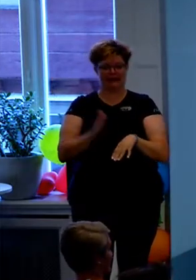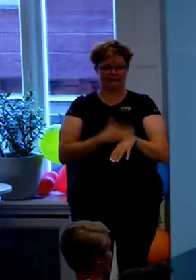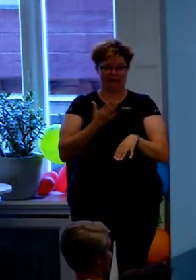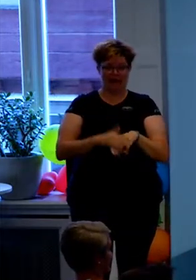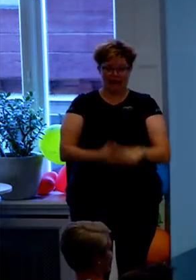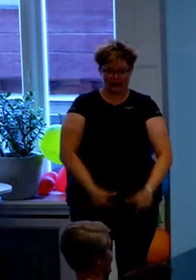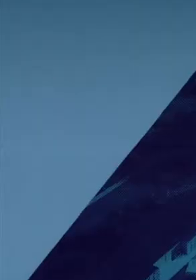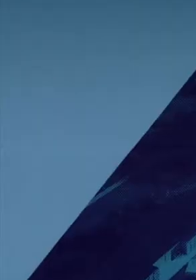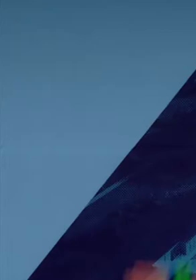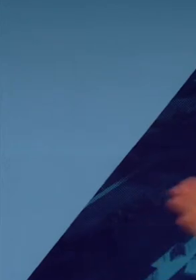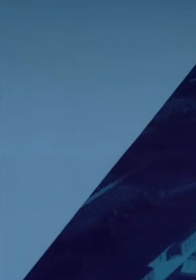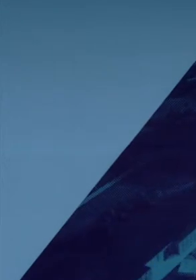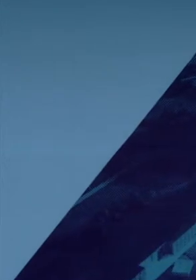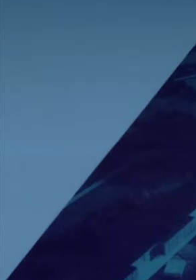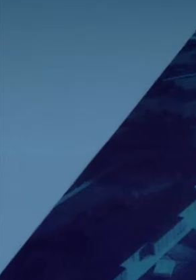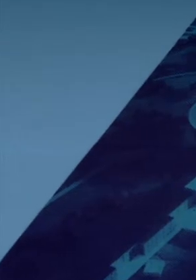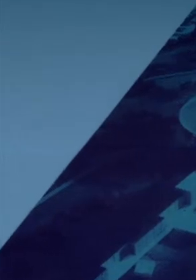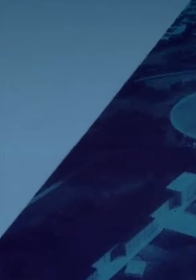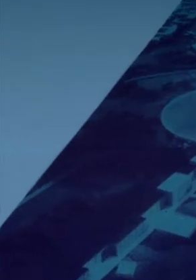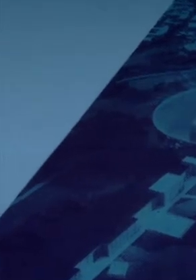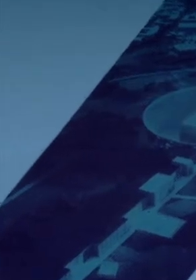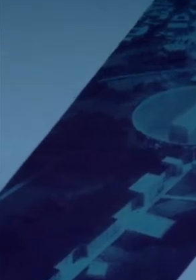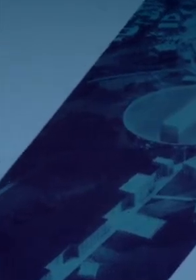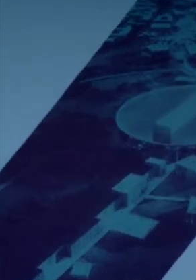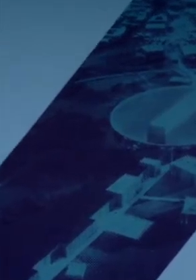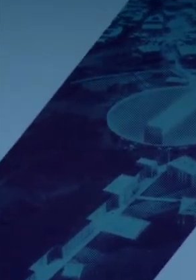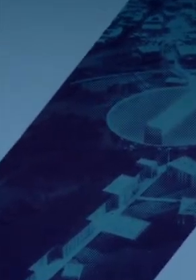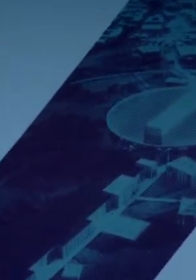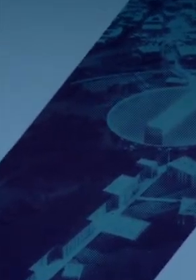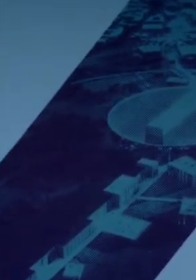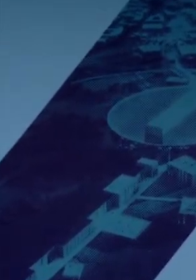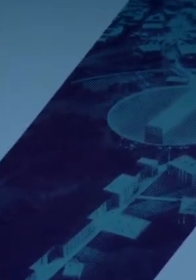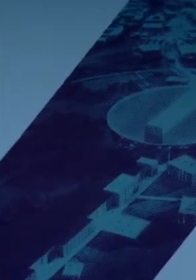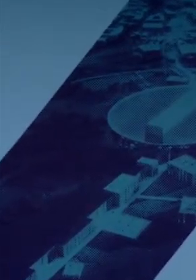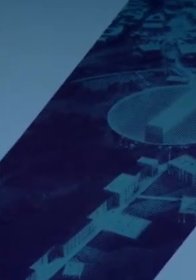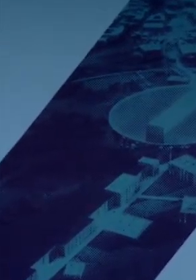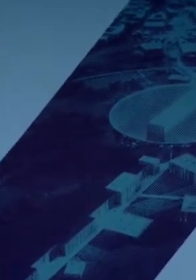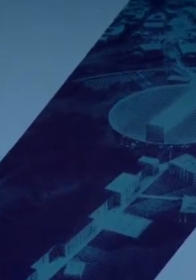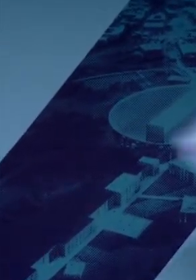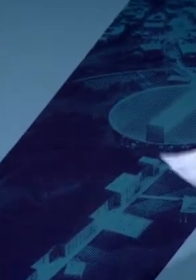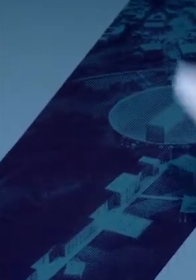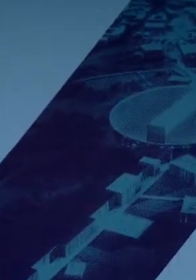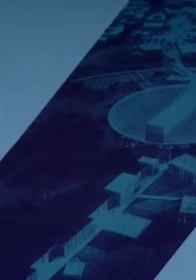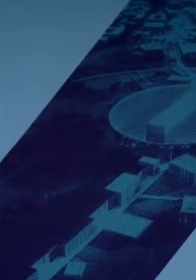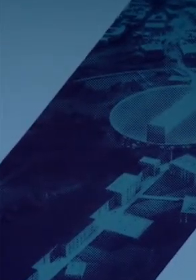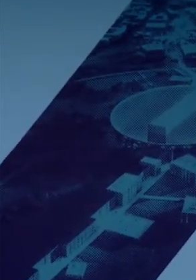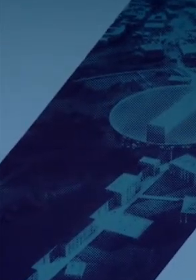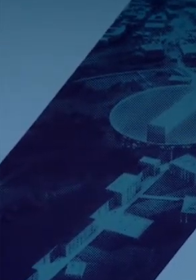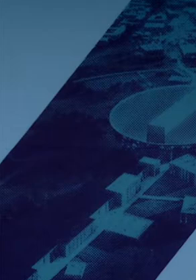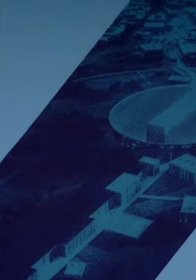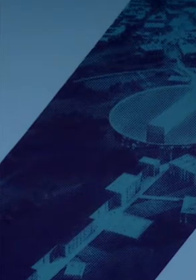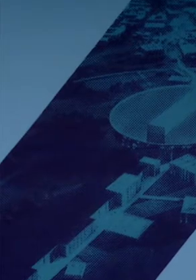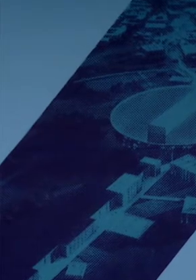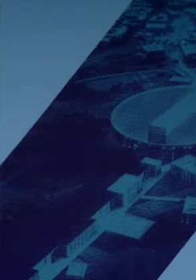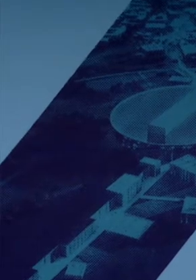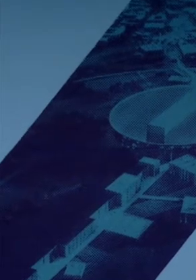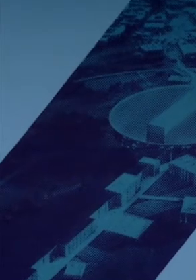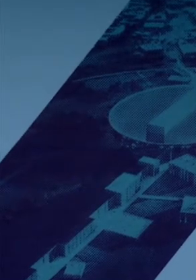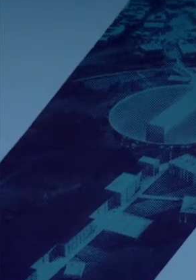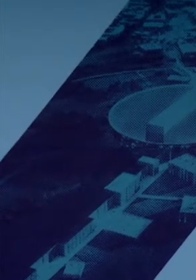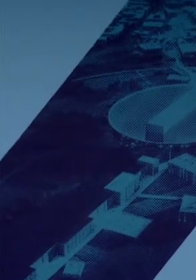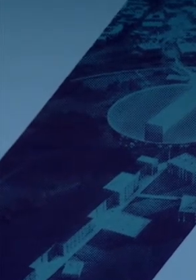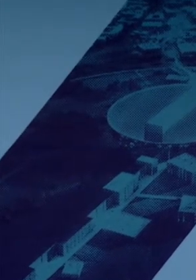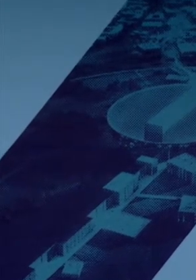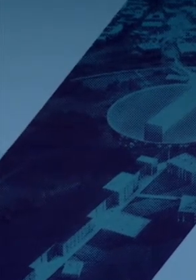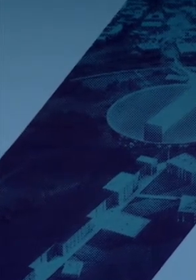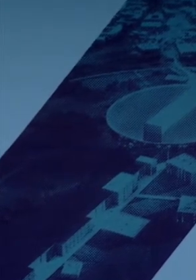Kalsongerna, var de? Ja, men det är bra, då jobbar vi på samma sätt du och jag. Men det är, vi gläds åt vädret och vi gläds åt att